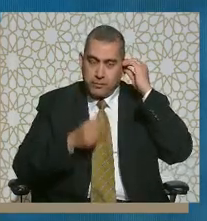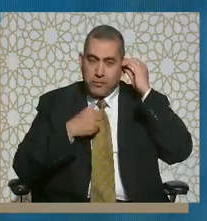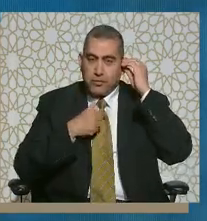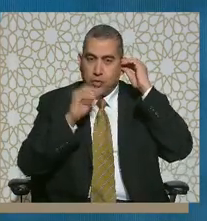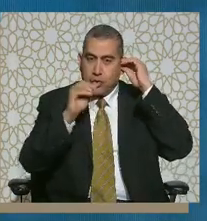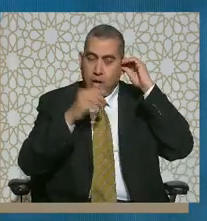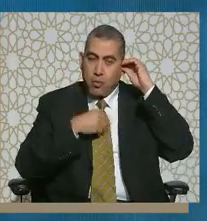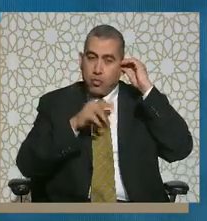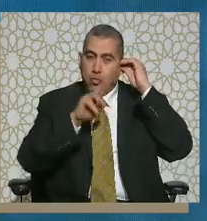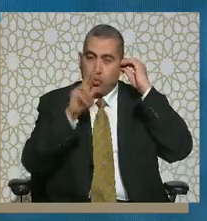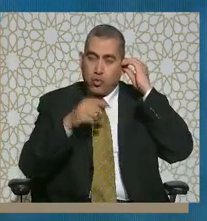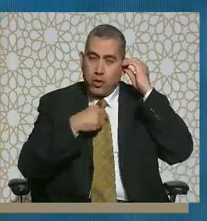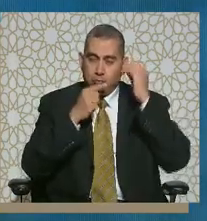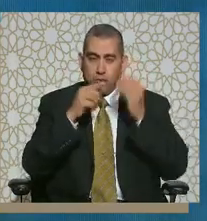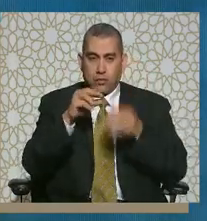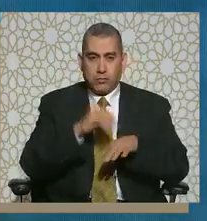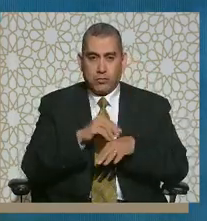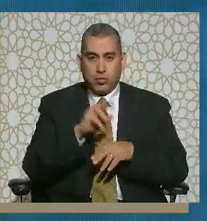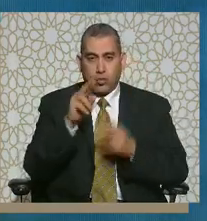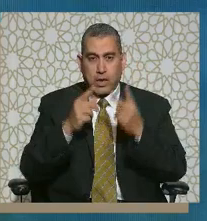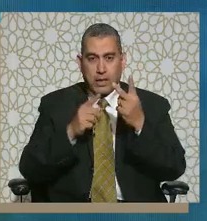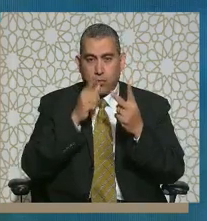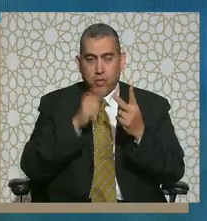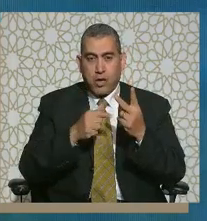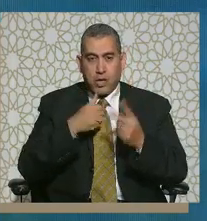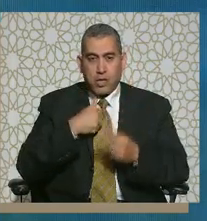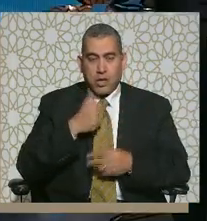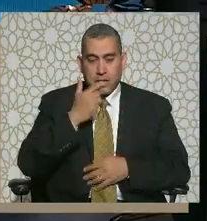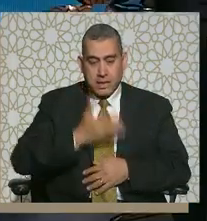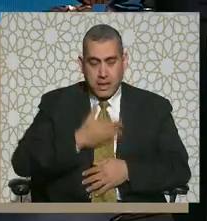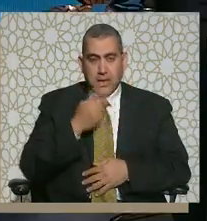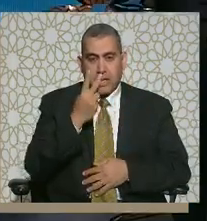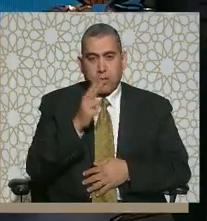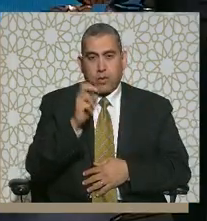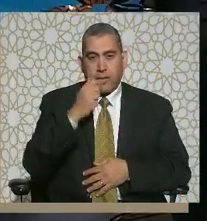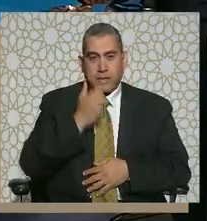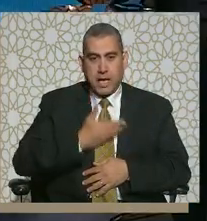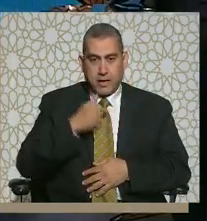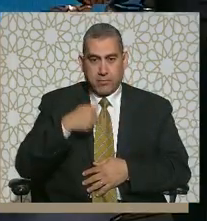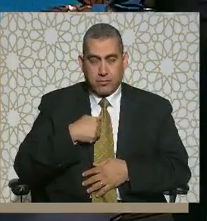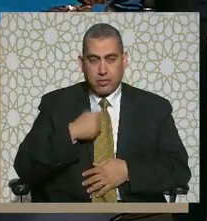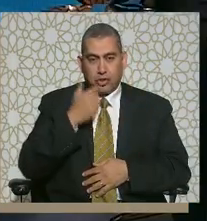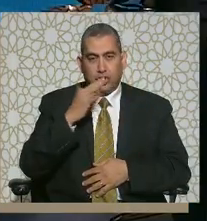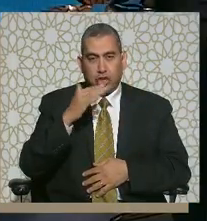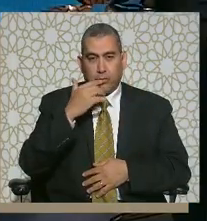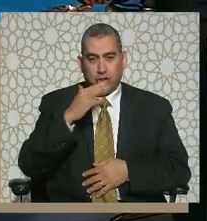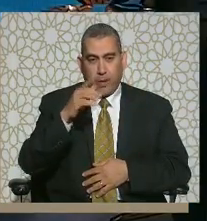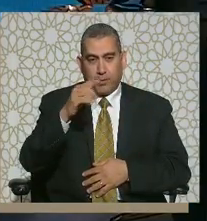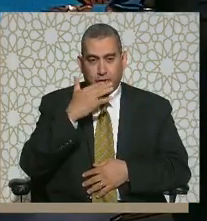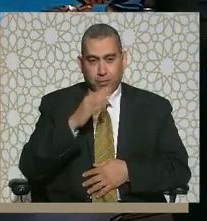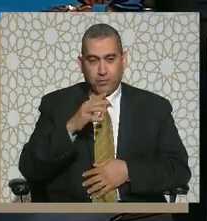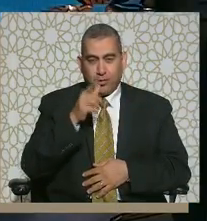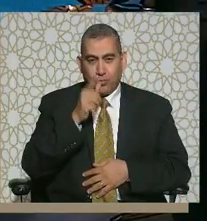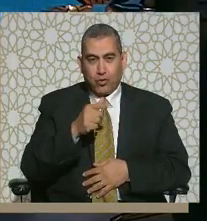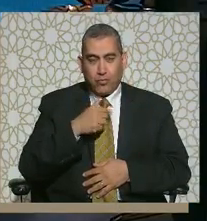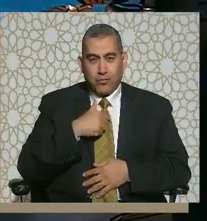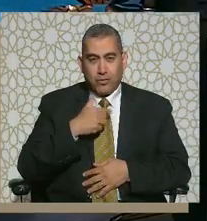حضرتك سؤالين معلش. اتفضلي. انا سني حوالي 72 سنه. لسه شابه يعني.